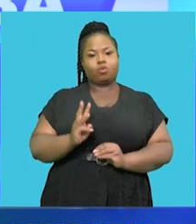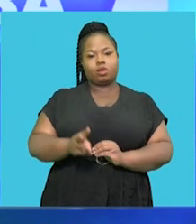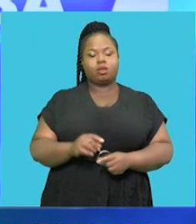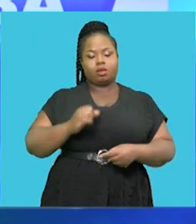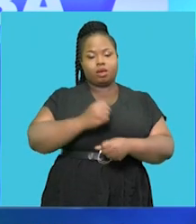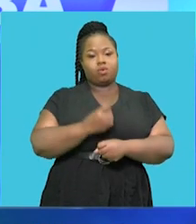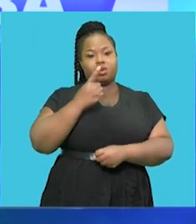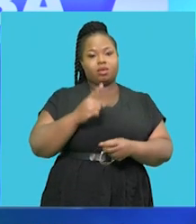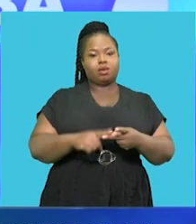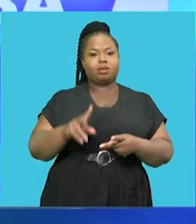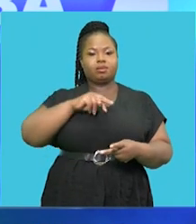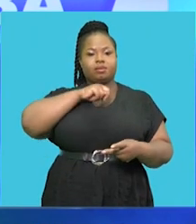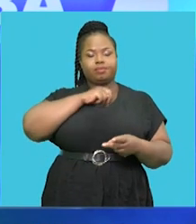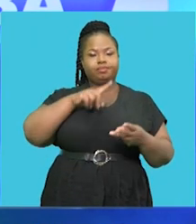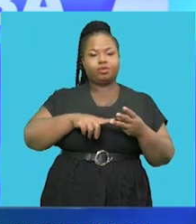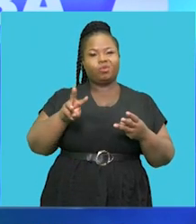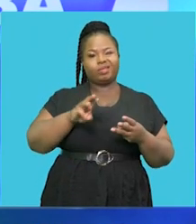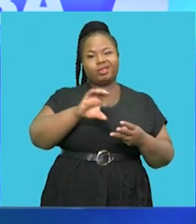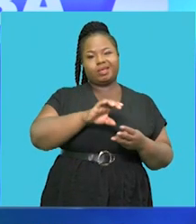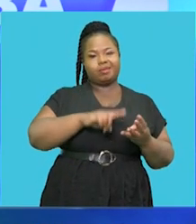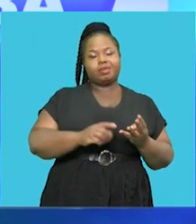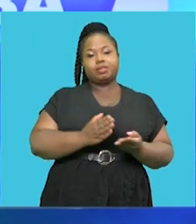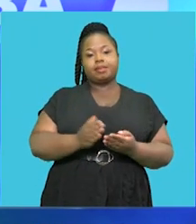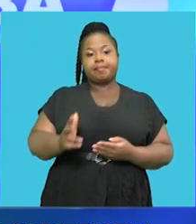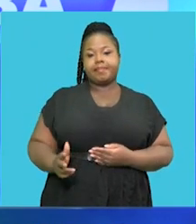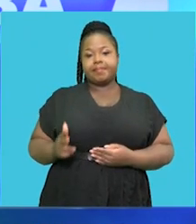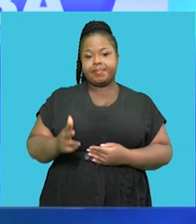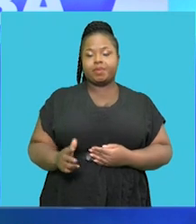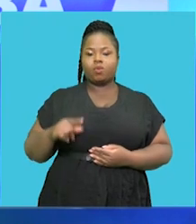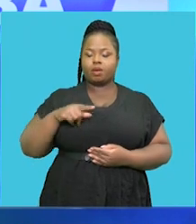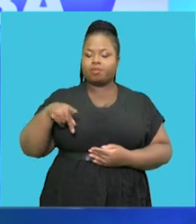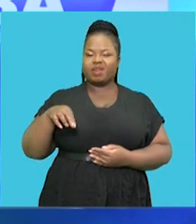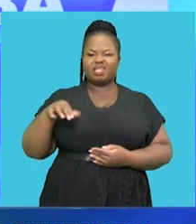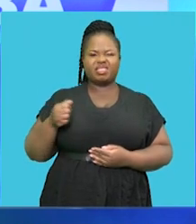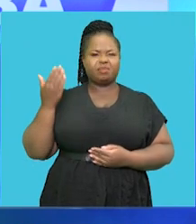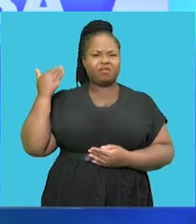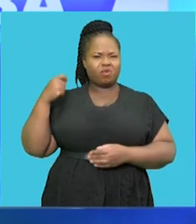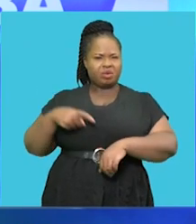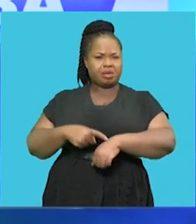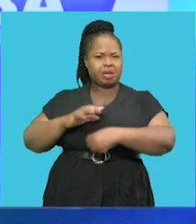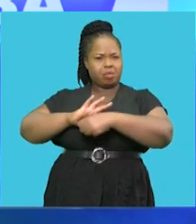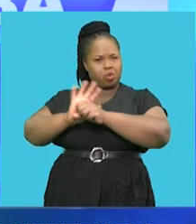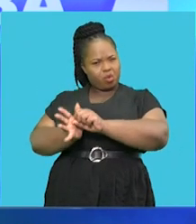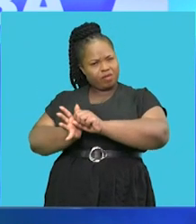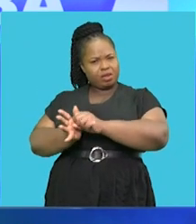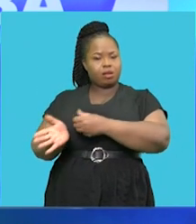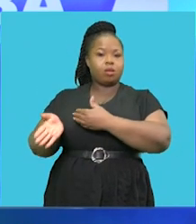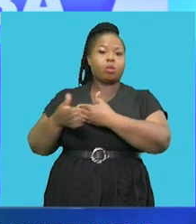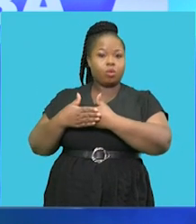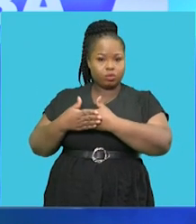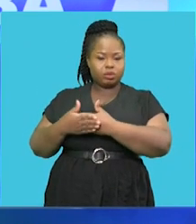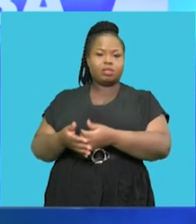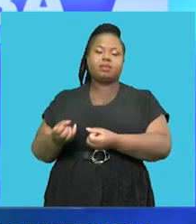KwaZulu-Natal naseWestern Cape ezingezinye kezemizila ezitimela ze-PRASA eyacikelwa phansi ngesikhathi kuvalwe izwe lapho-ke labe lihlaselwe